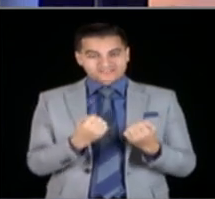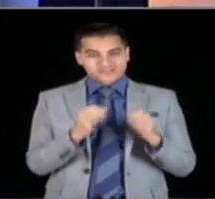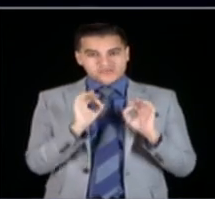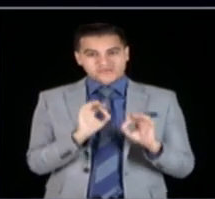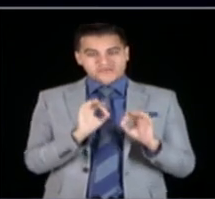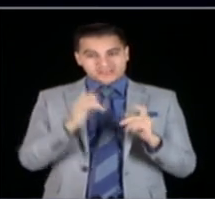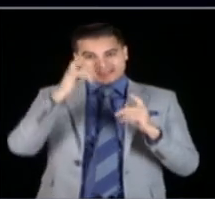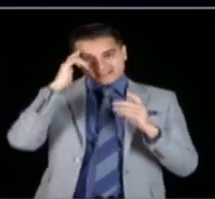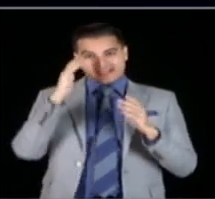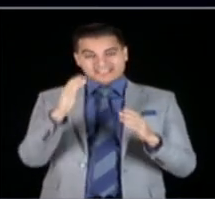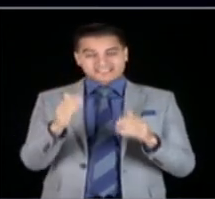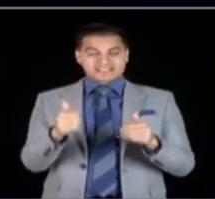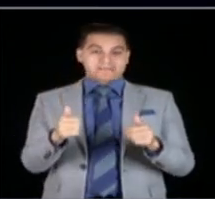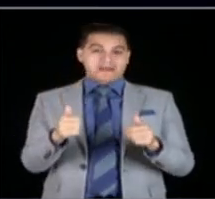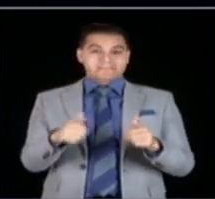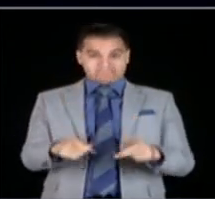وفي تركيز تمام.